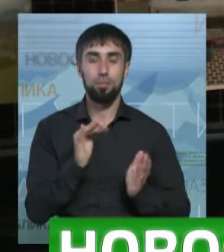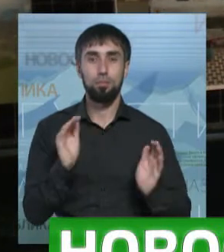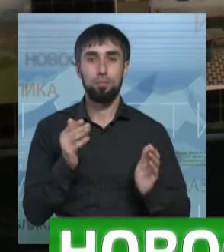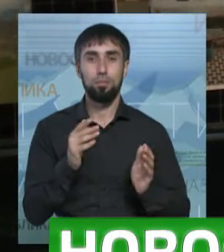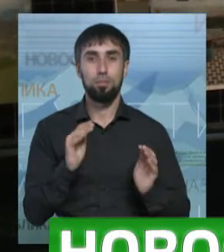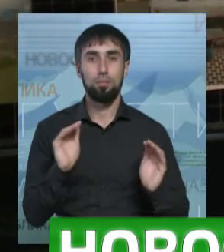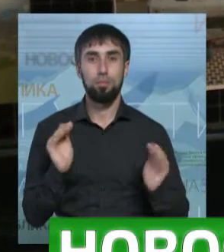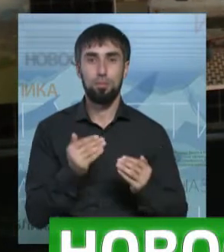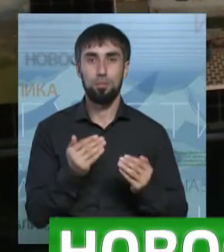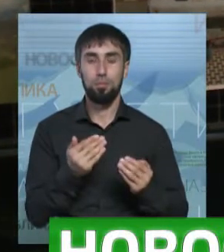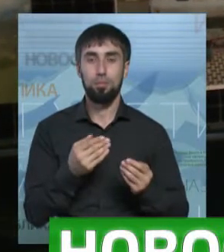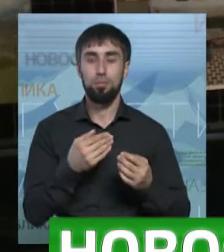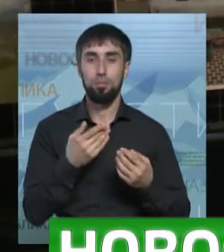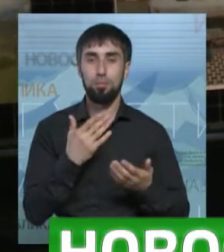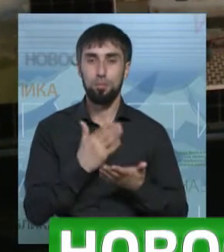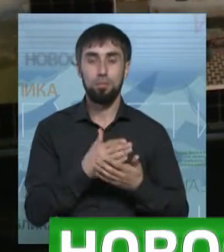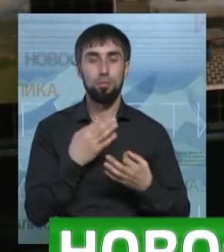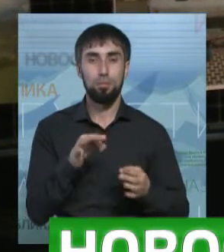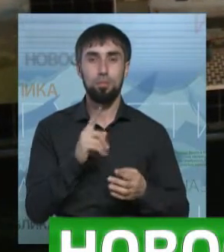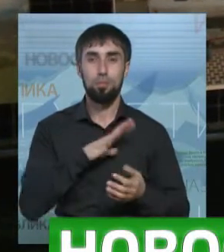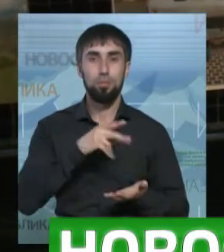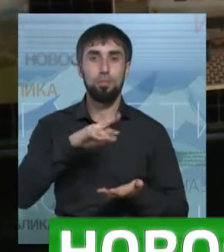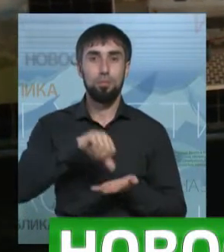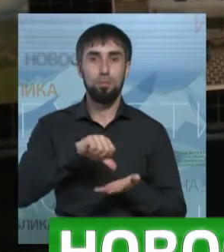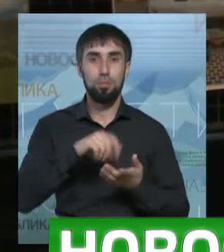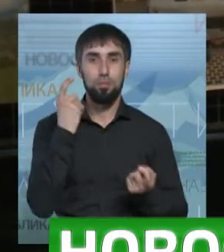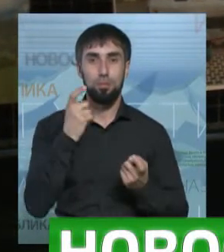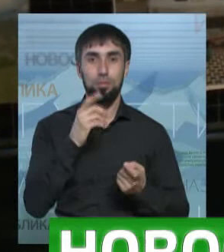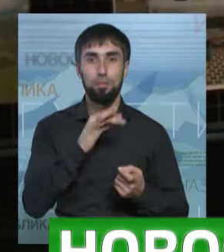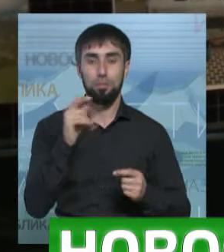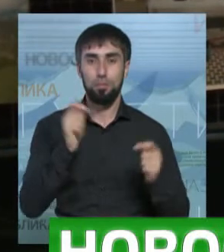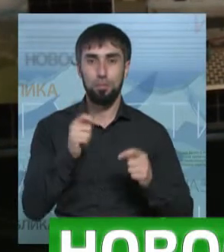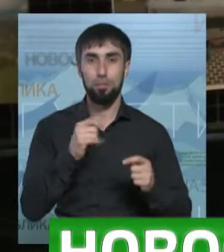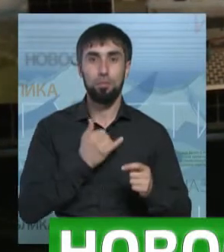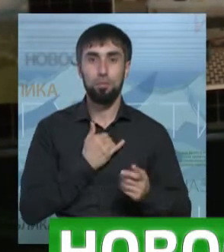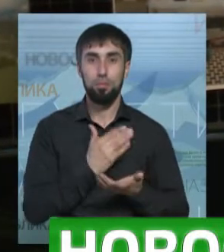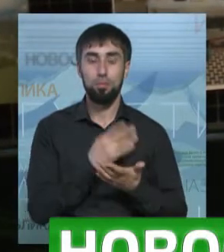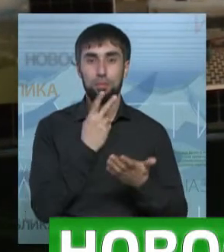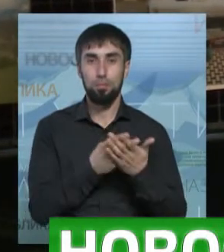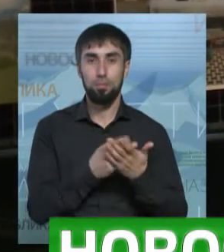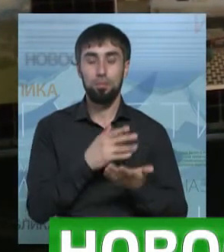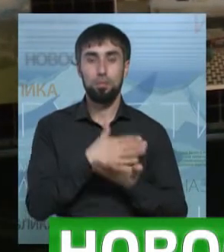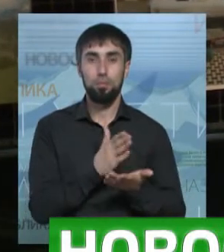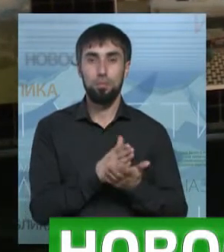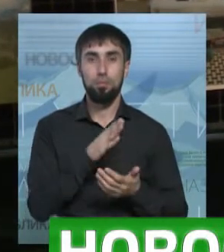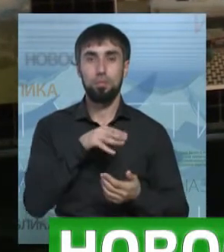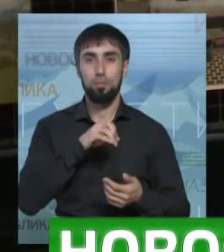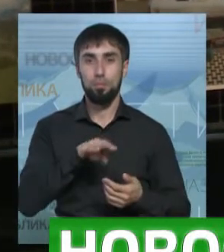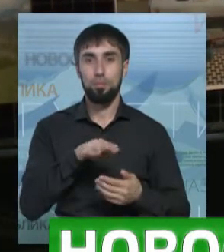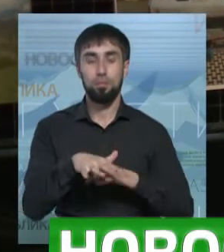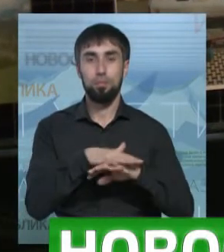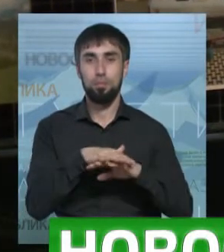удается, где собрать такое количество врачей для участия в информационных семинарах. То есть у нас есть такая видимая часть, это тестирование